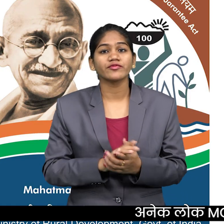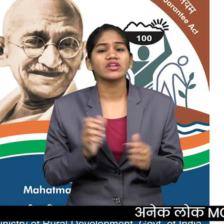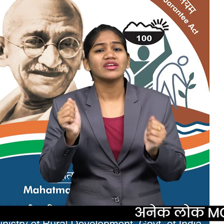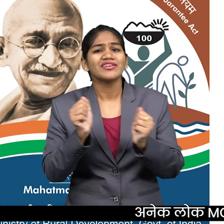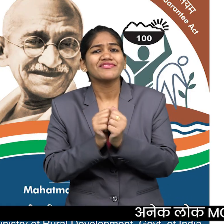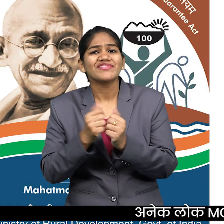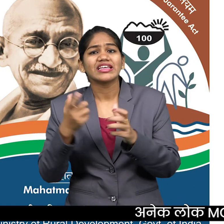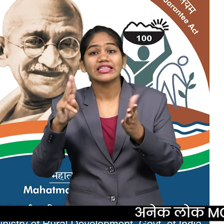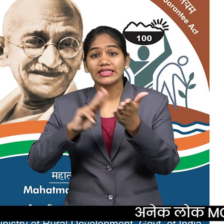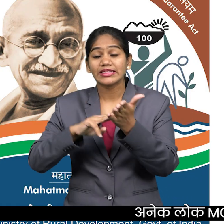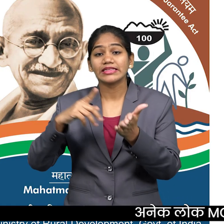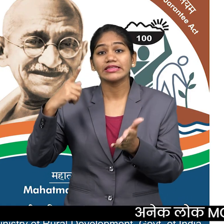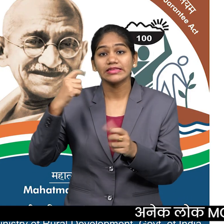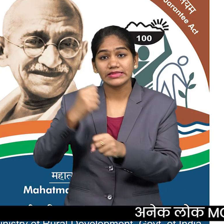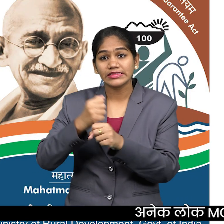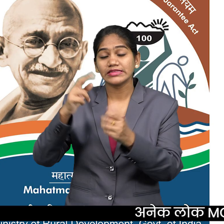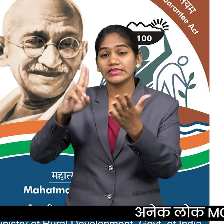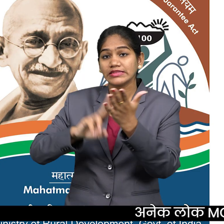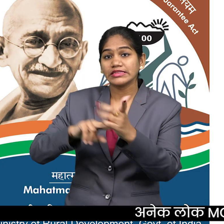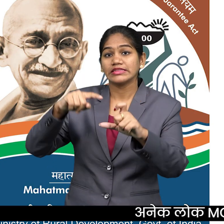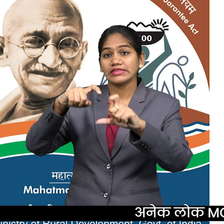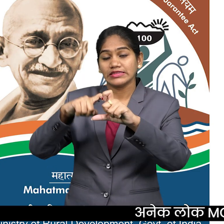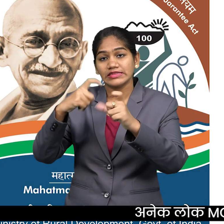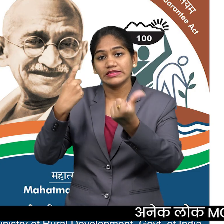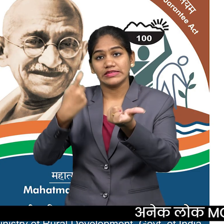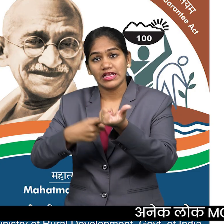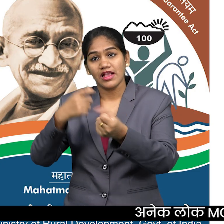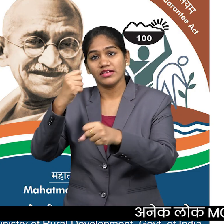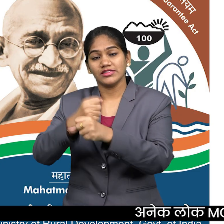MGNERGA मध्ये काम करतात